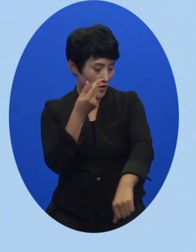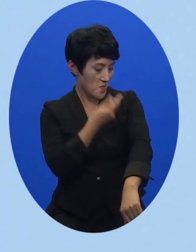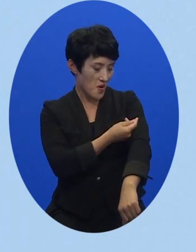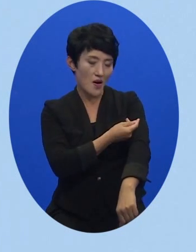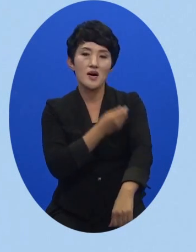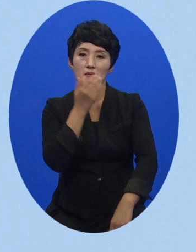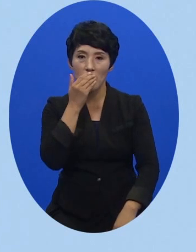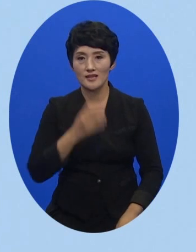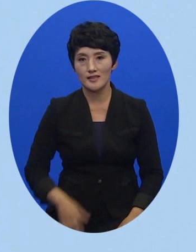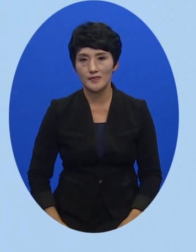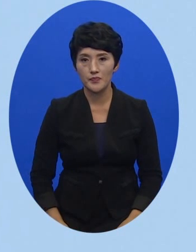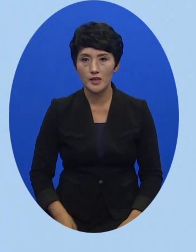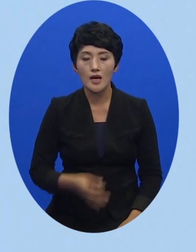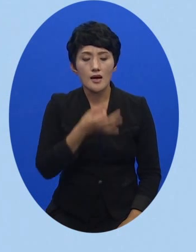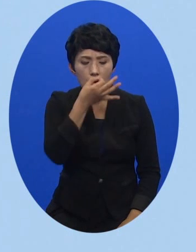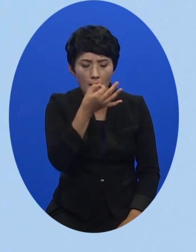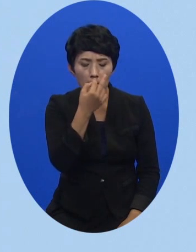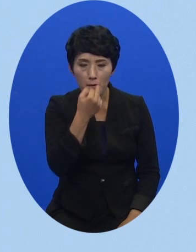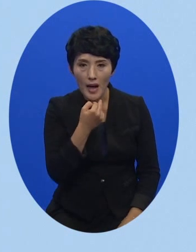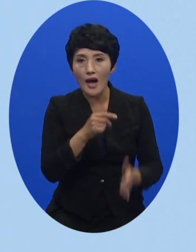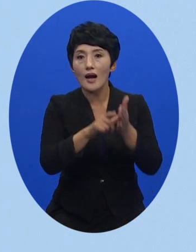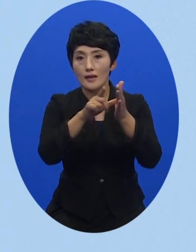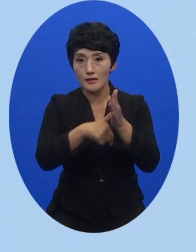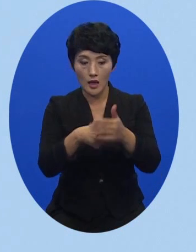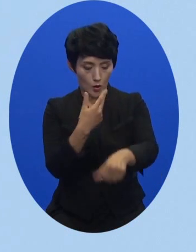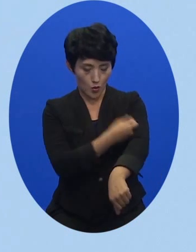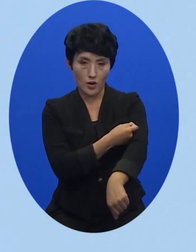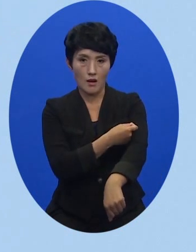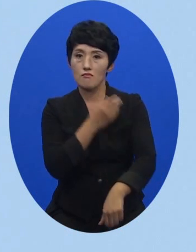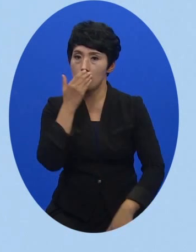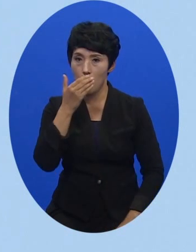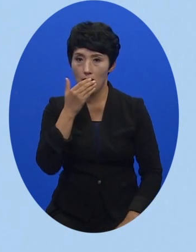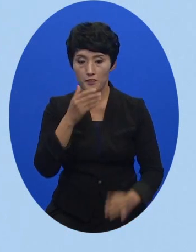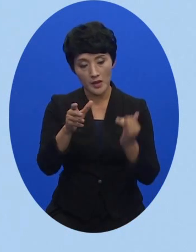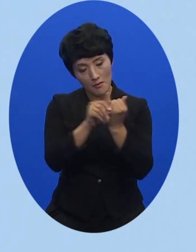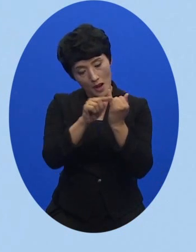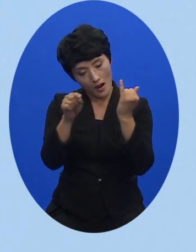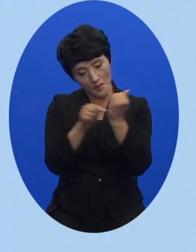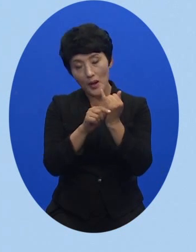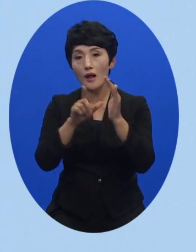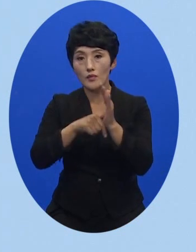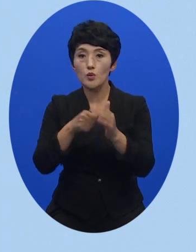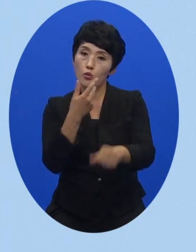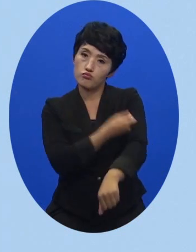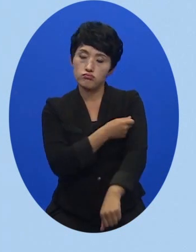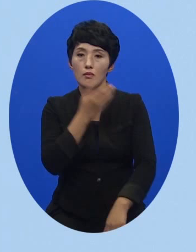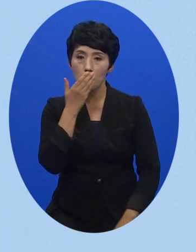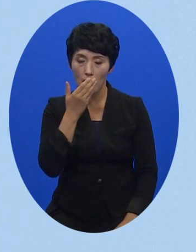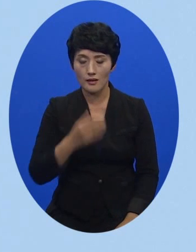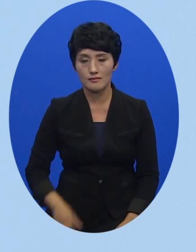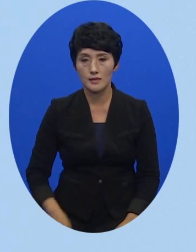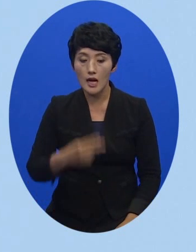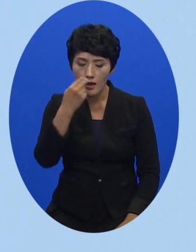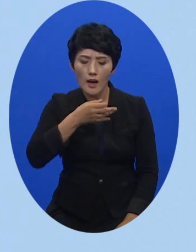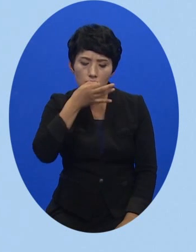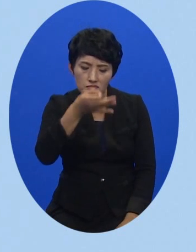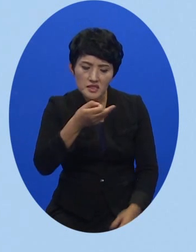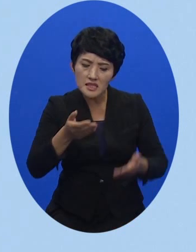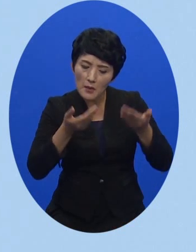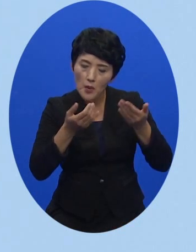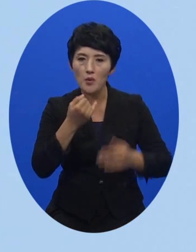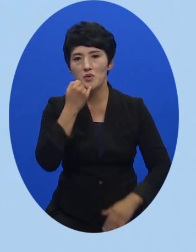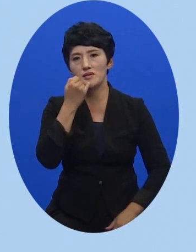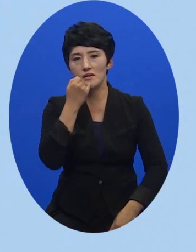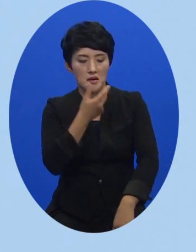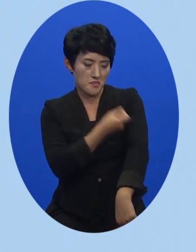또 감기에 걸렸을 때나 임산부도 독감 예방을 해도 괜찮은데요 가벼운 감기 증상일 때는 예방접종을 봤는데 큰